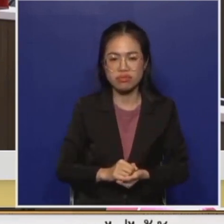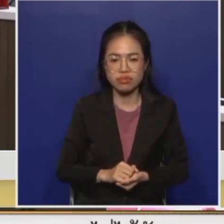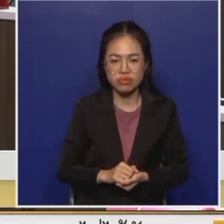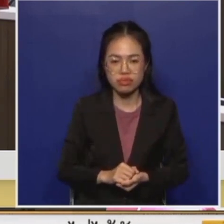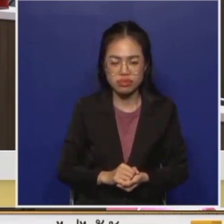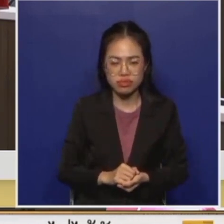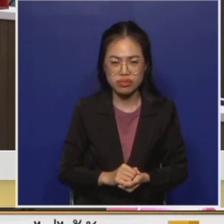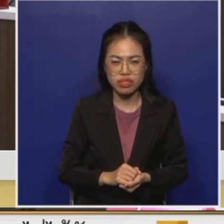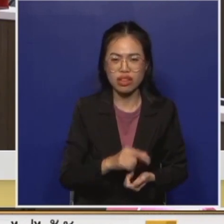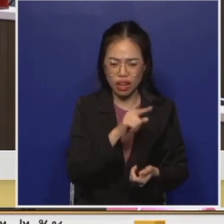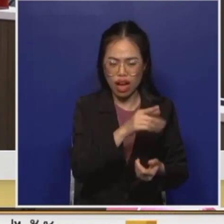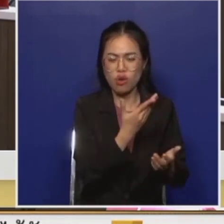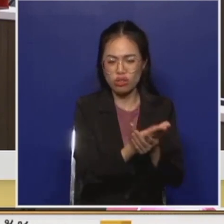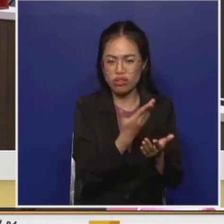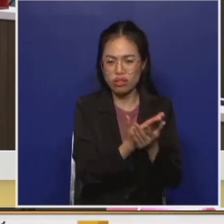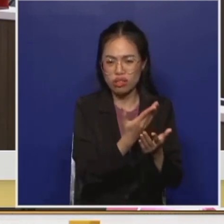เขาเรีกรองคาเซ็หาย